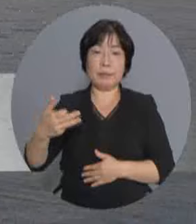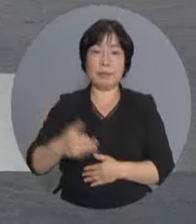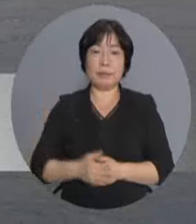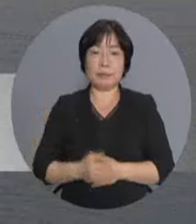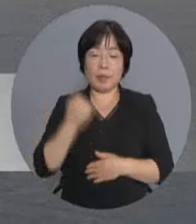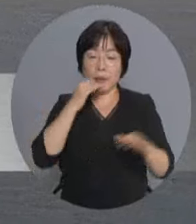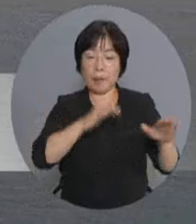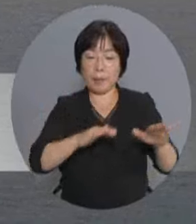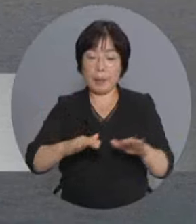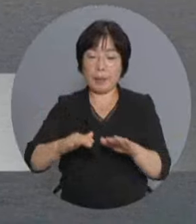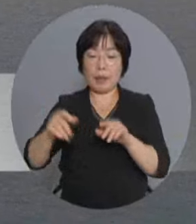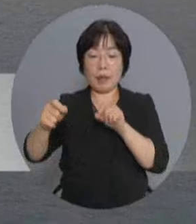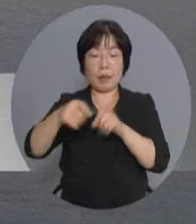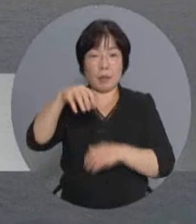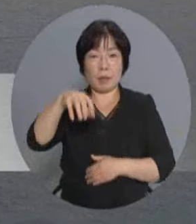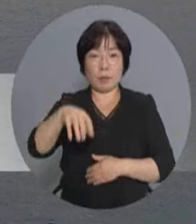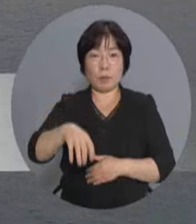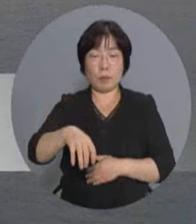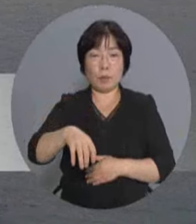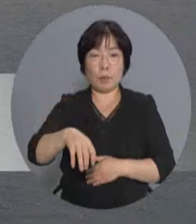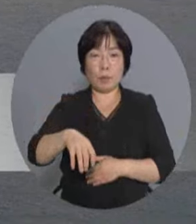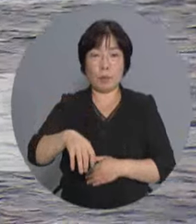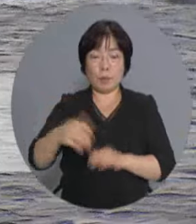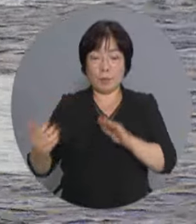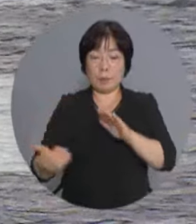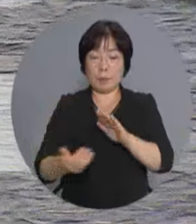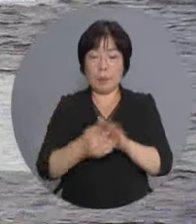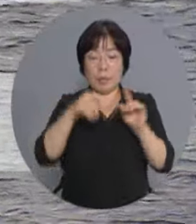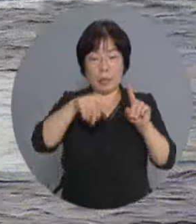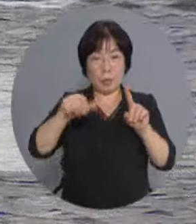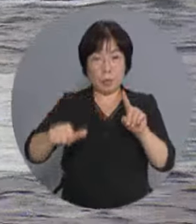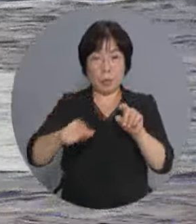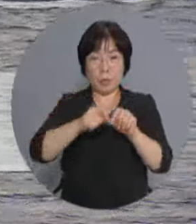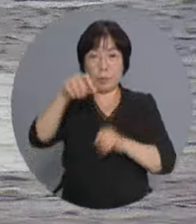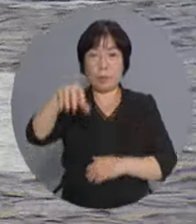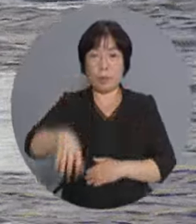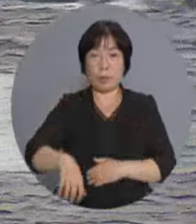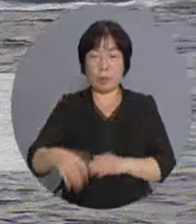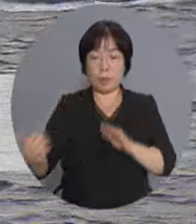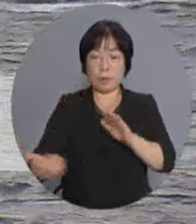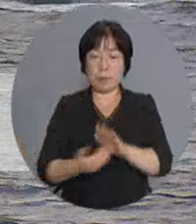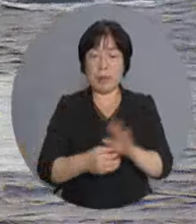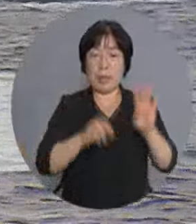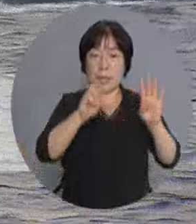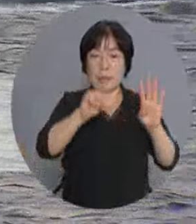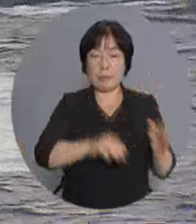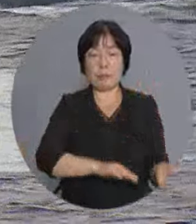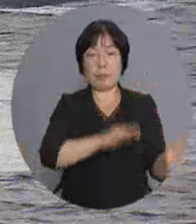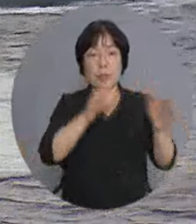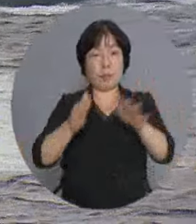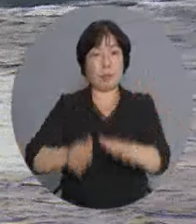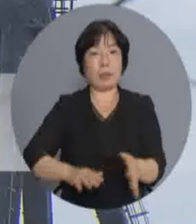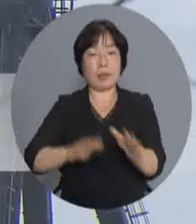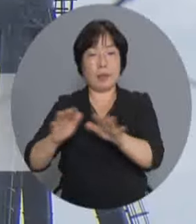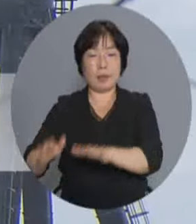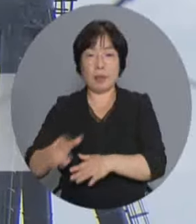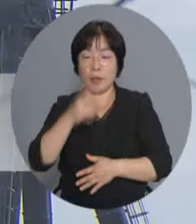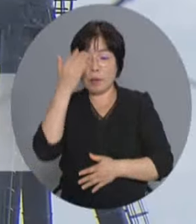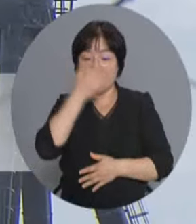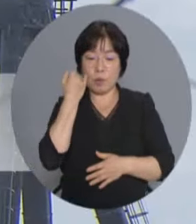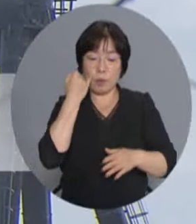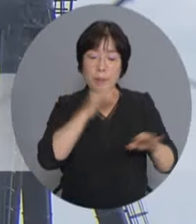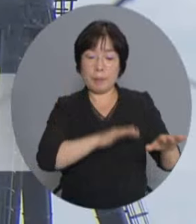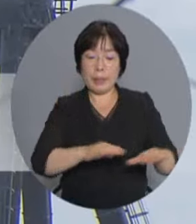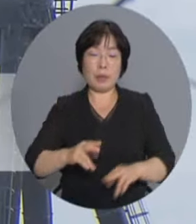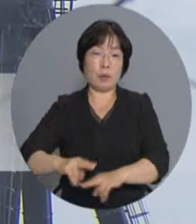예상됩니다. 파도는 남해서부 앞바다에서 최고 1.5m, 먼 바다에서 4m로 매우 높게 일겠습니다.